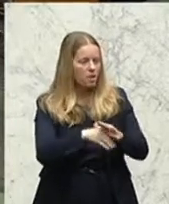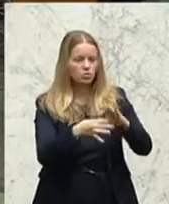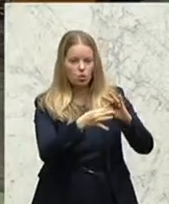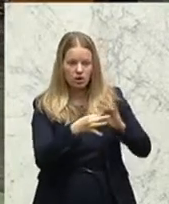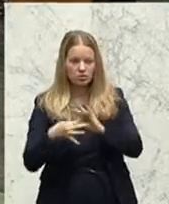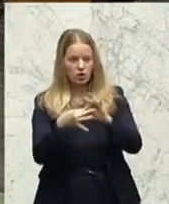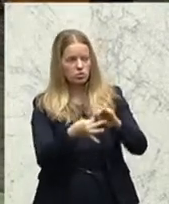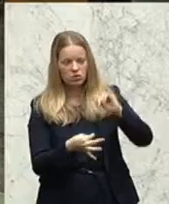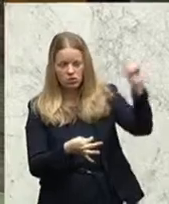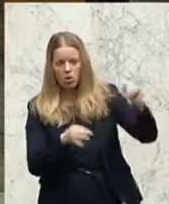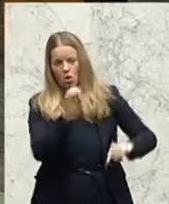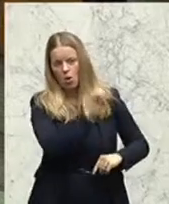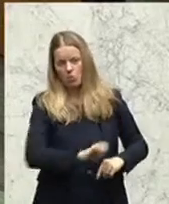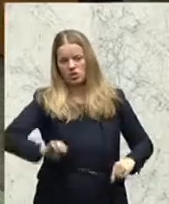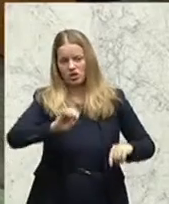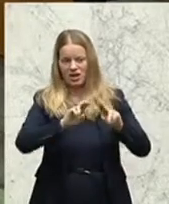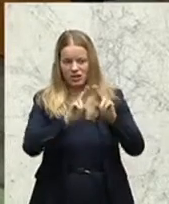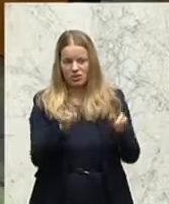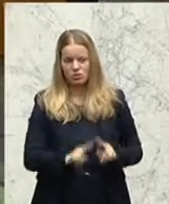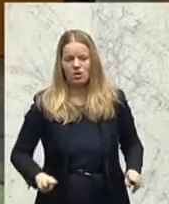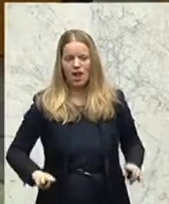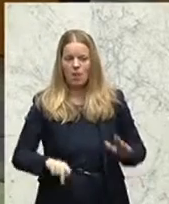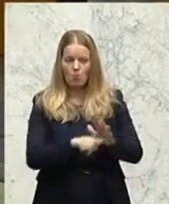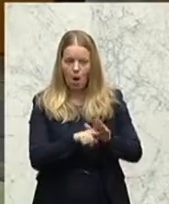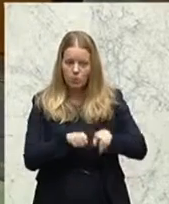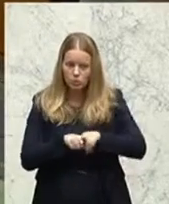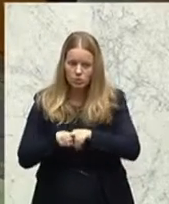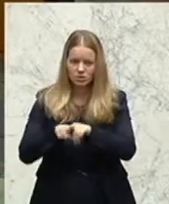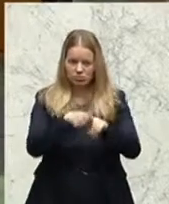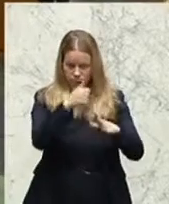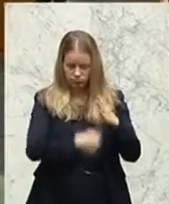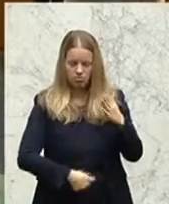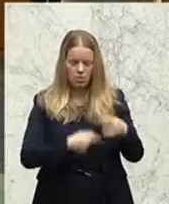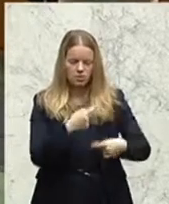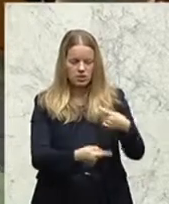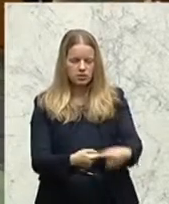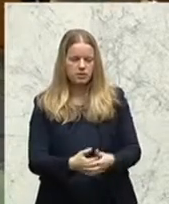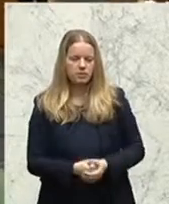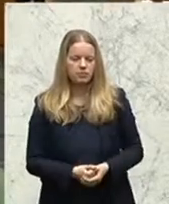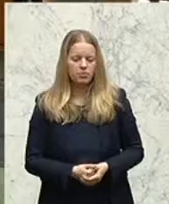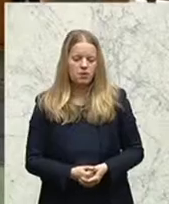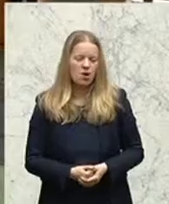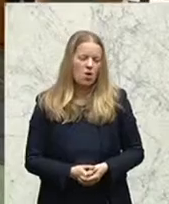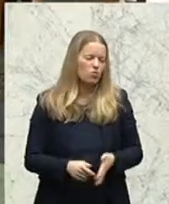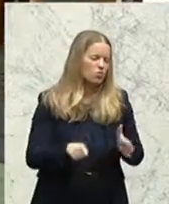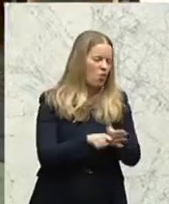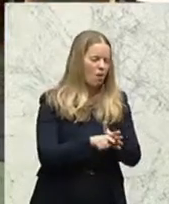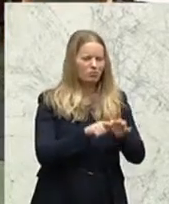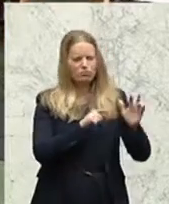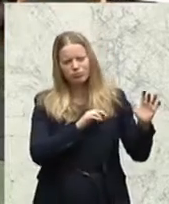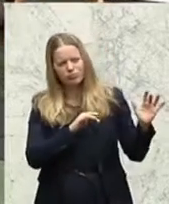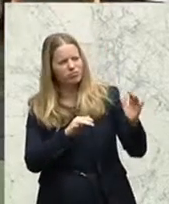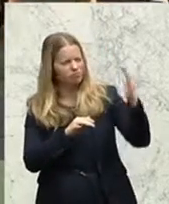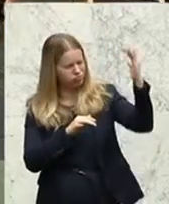Normierungsorganisationen beim europäischen und internationalen Normungsprozess. Und da die Normenflut und die Intransparenz